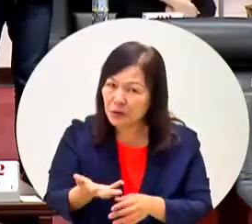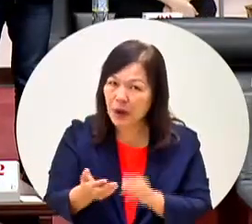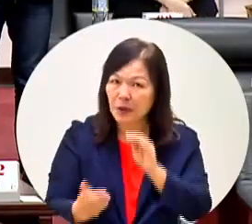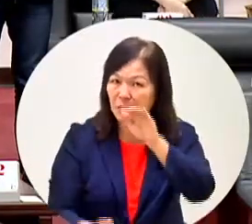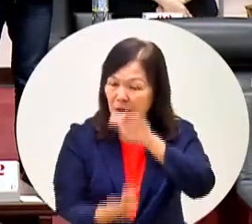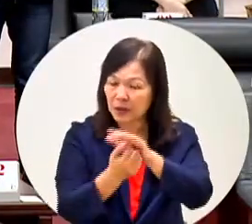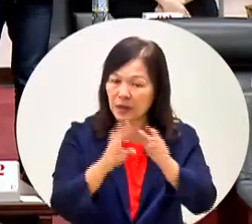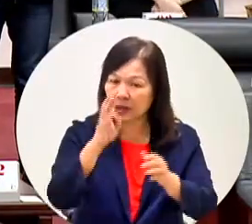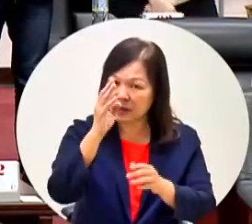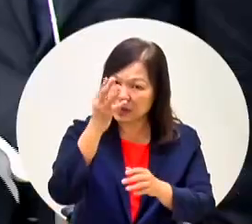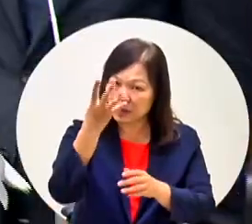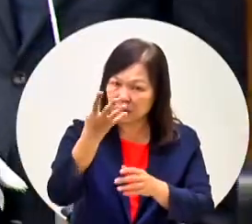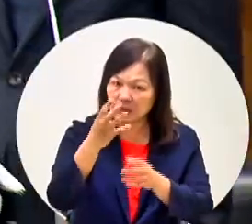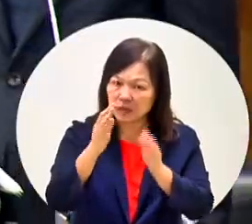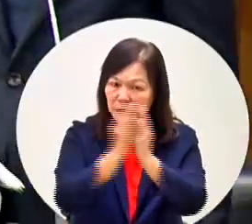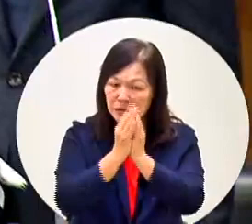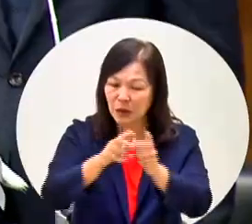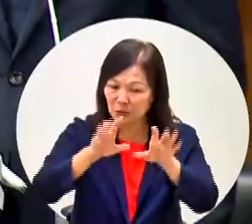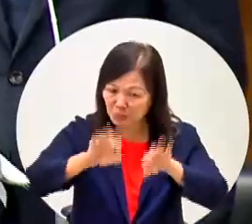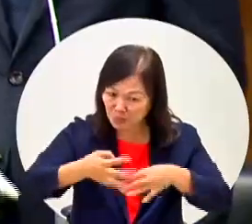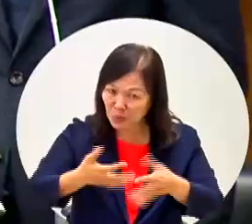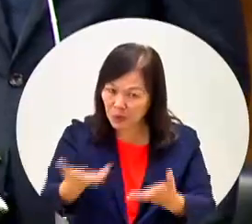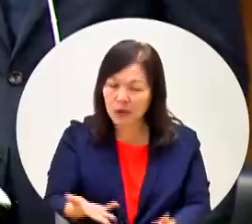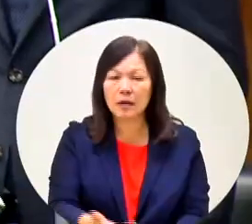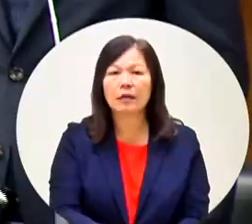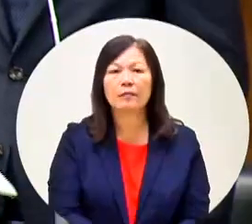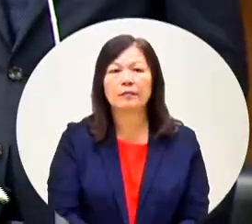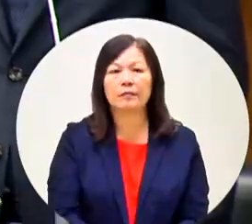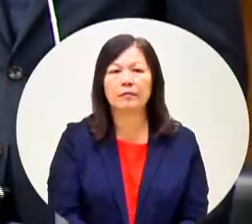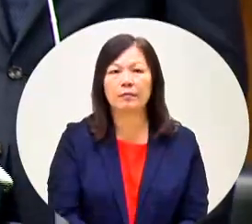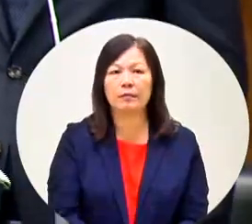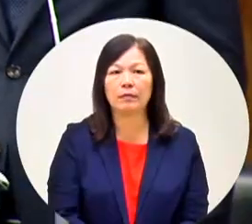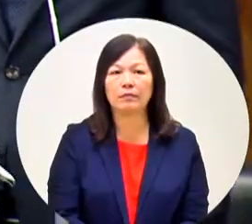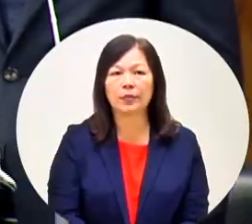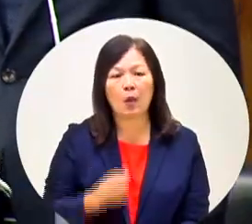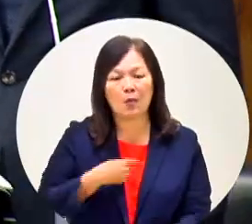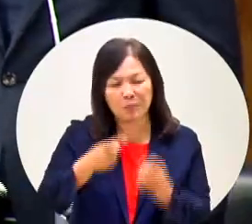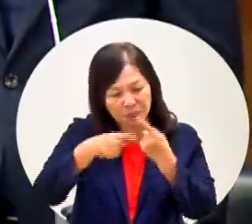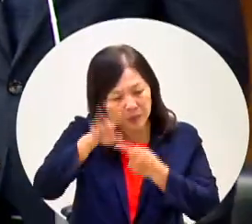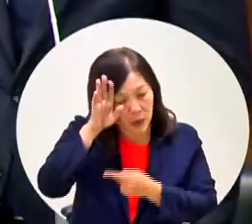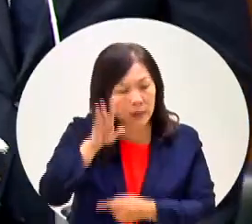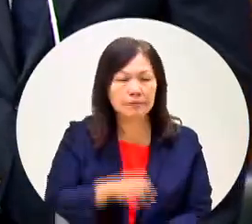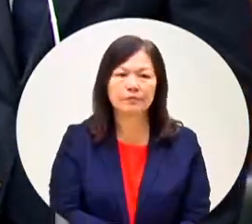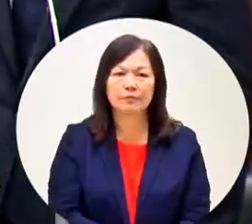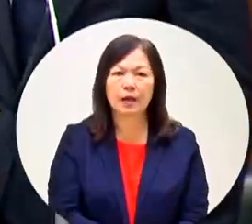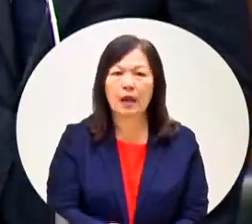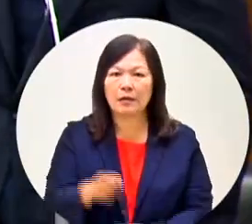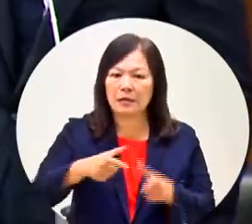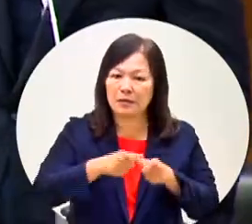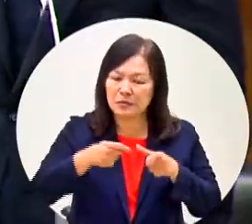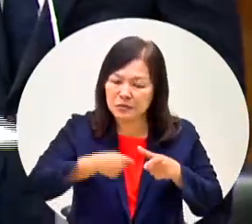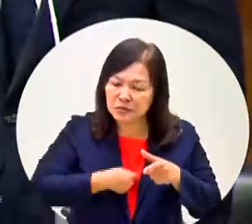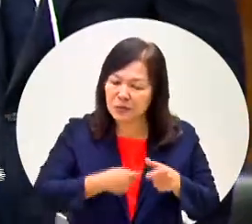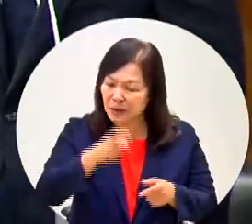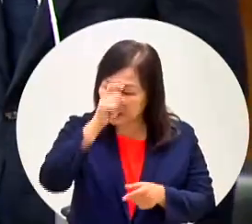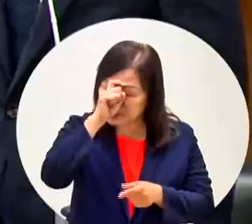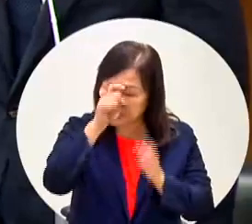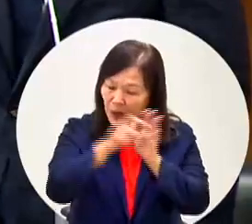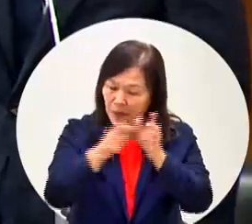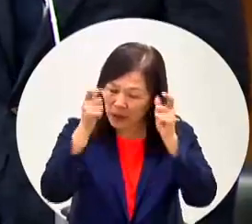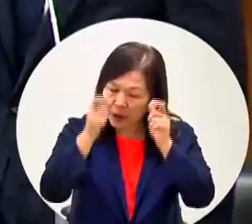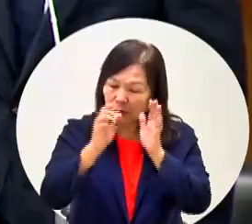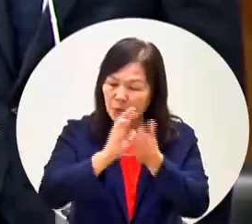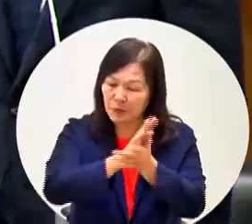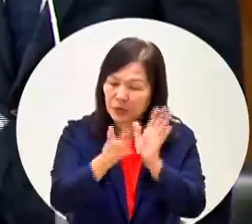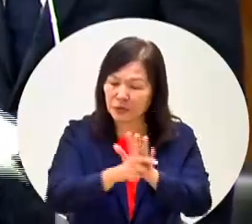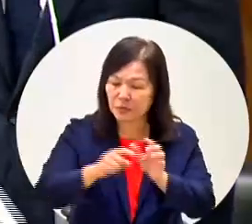谢林议员，我不好意思，你内心深处希不希望高雄变全台首富？ 我希望，我相信你会做得到，所